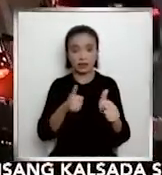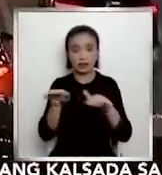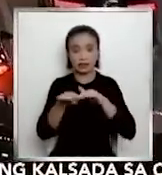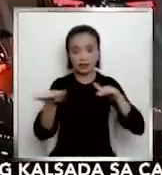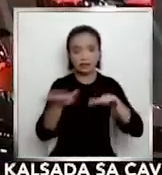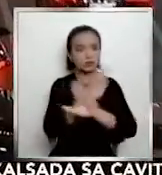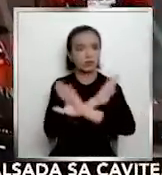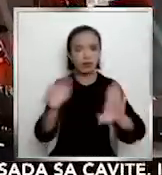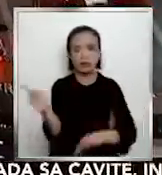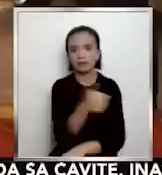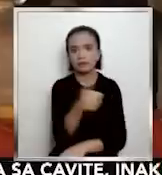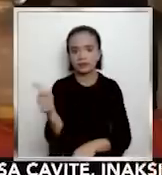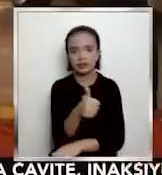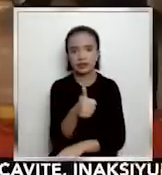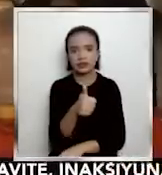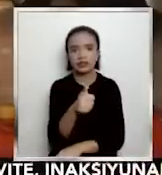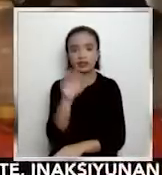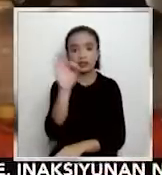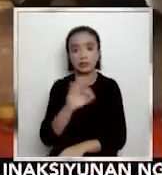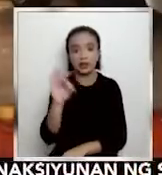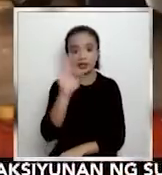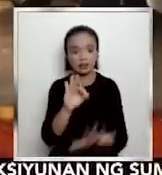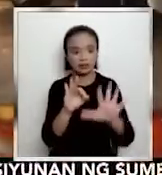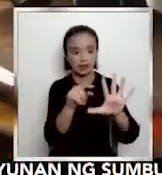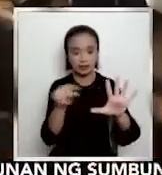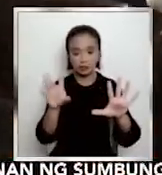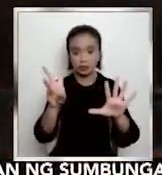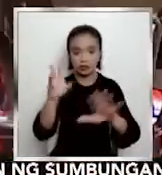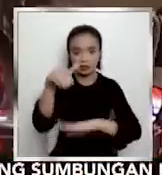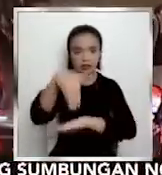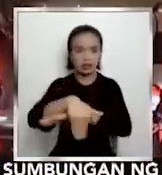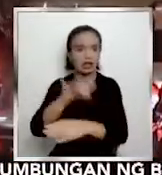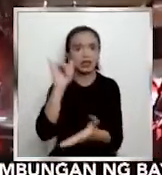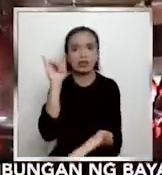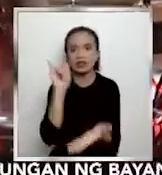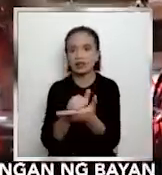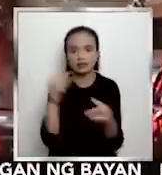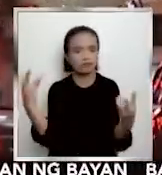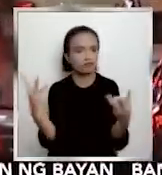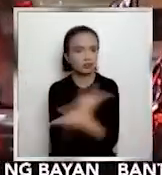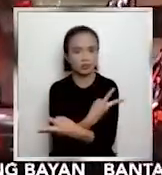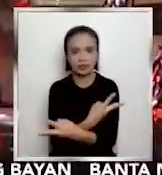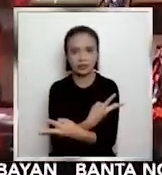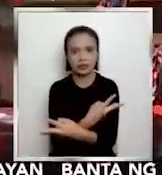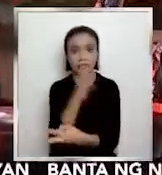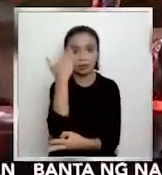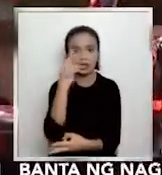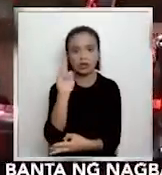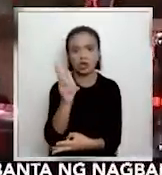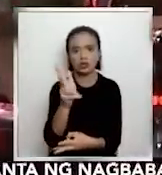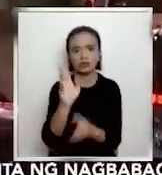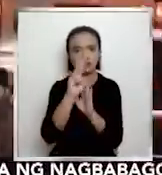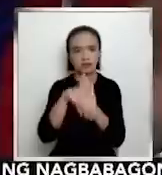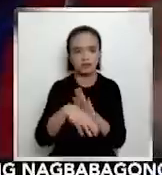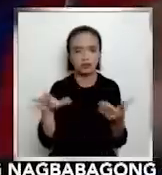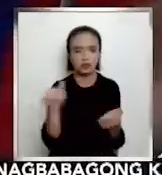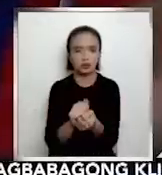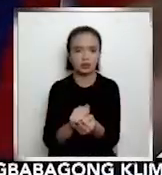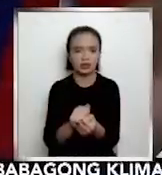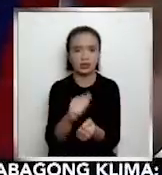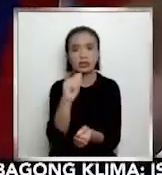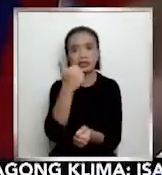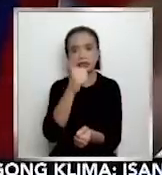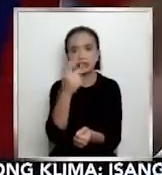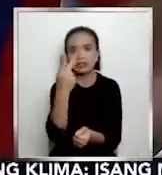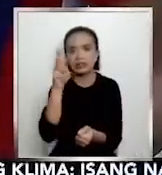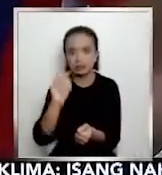5 at alas 6 ng hapon na pinakamalalang rush hour daw na lampas 30 minutes ang nauubos sa kada 10 kilometro. Pero tingin